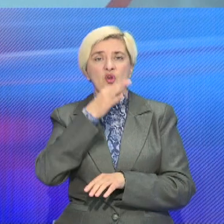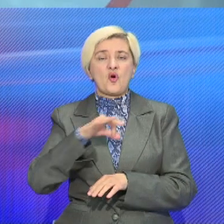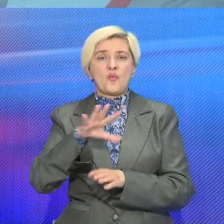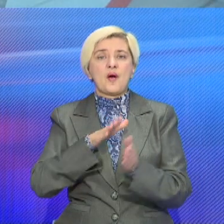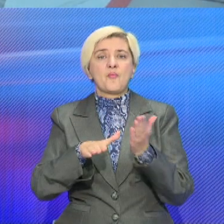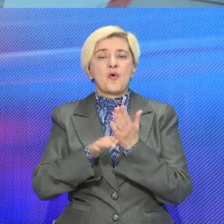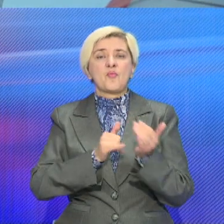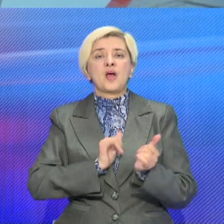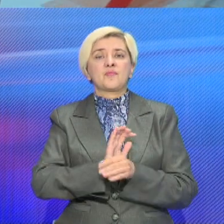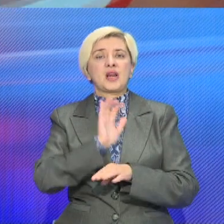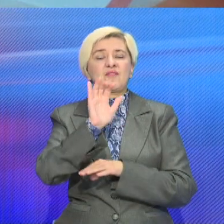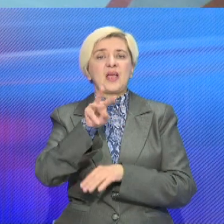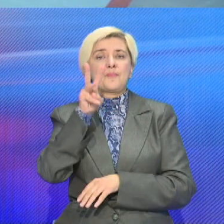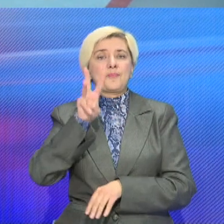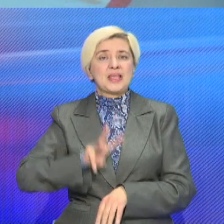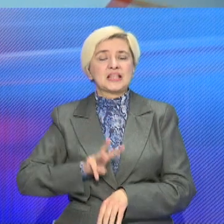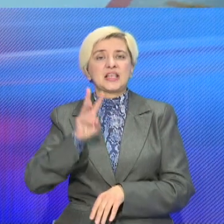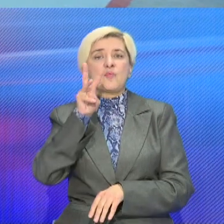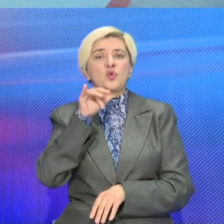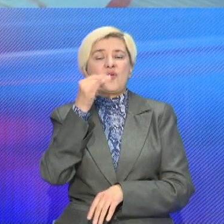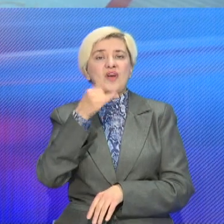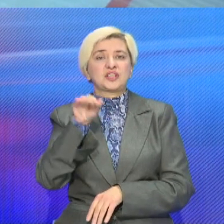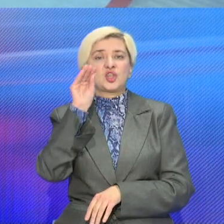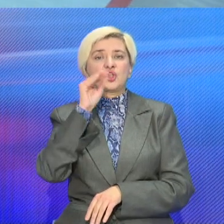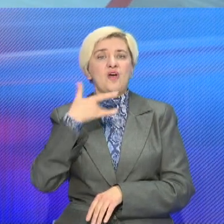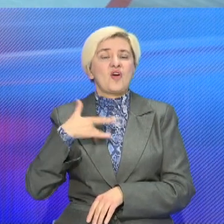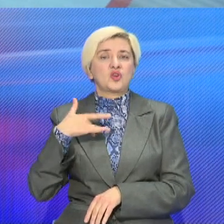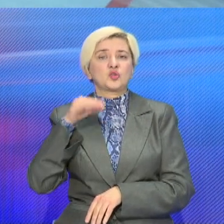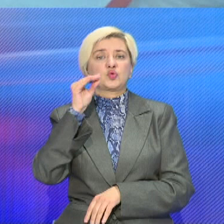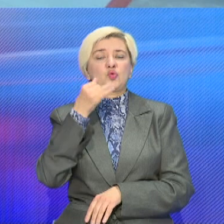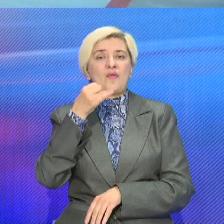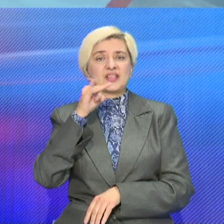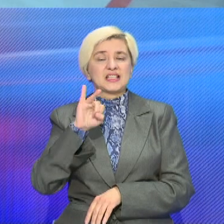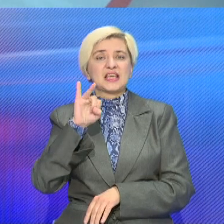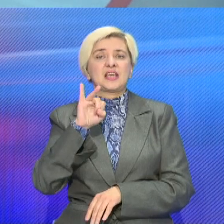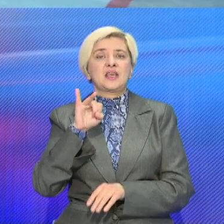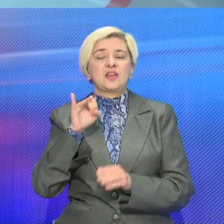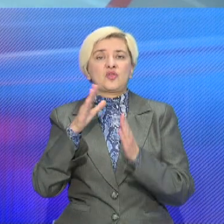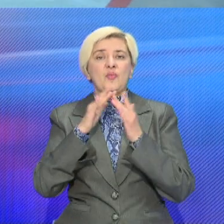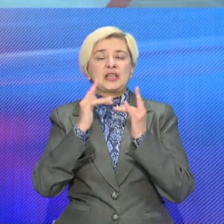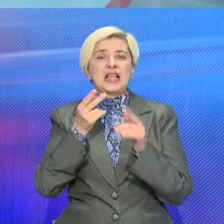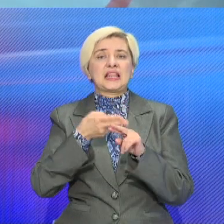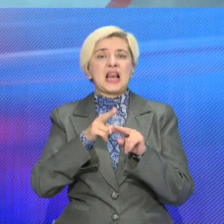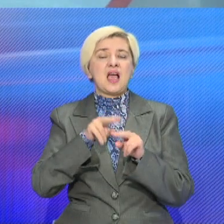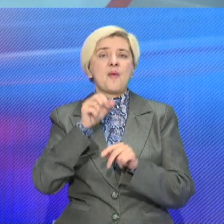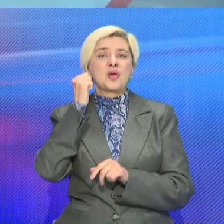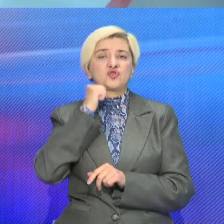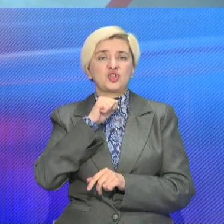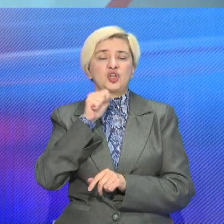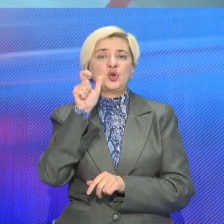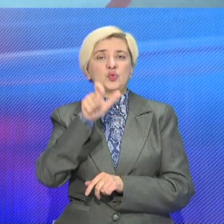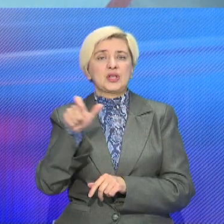Лідскі, Мураванскі, Навагрудскі і Жухавіцкі дамы-інтэрнаты для пажылых людзей і інвалідаў. Вольга Барысевіч, падрабязней.